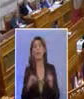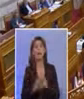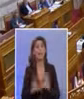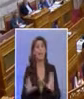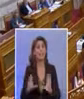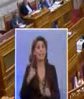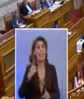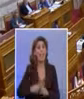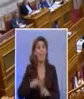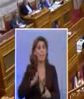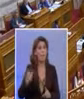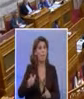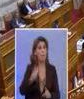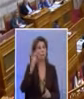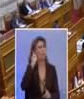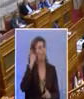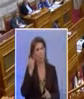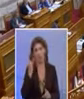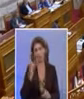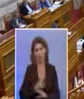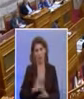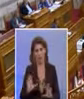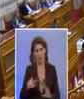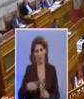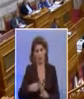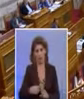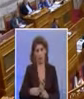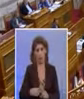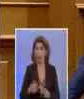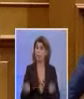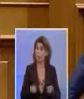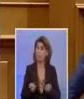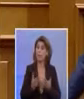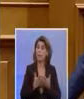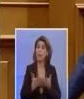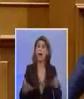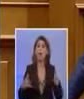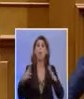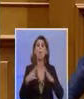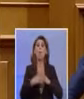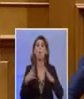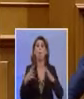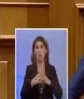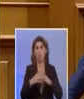που να μην έχει καταλάβει σε αυτόν τον τόπο ότι διεξάγεται ένας μεγάλος πόλεμος.